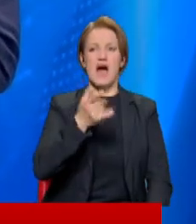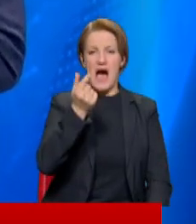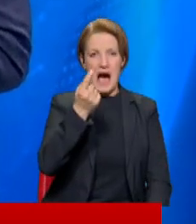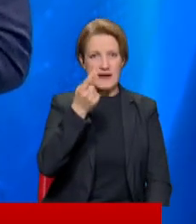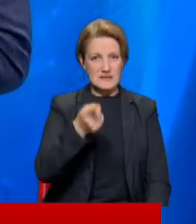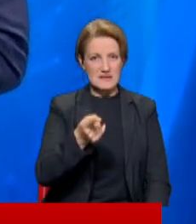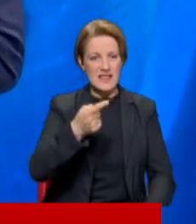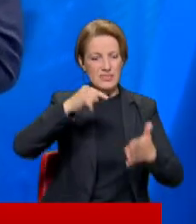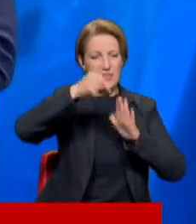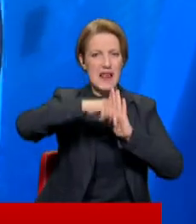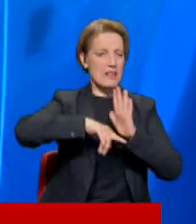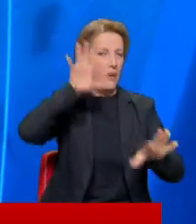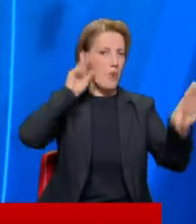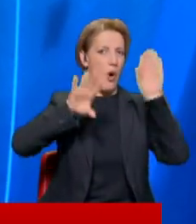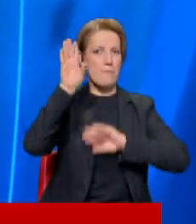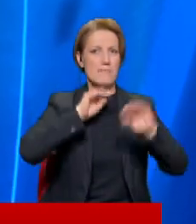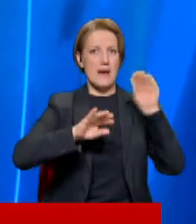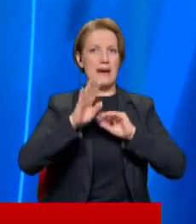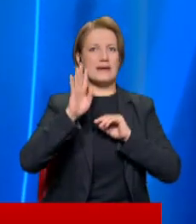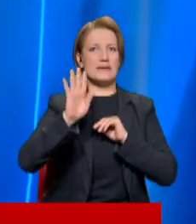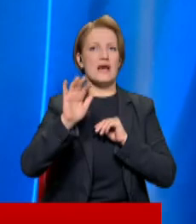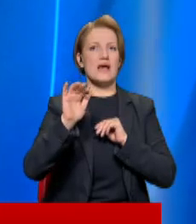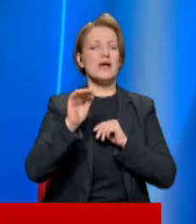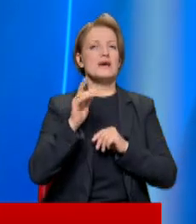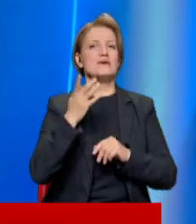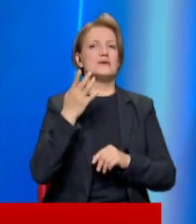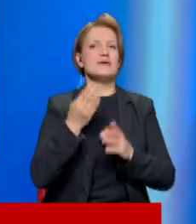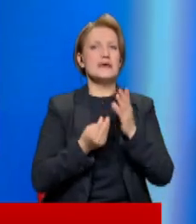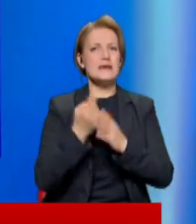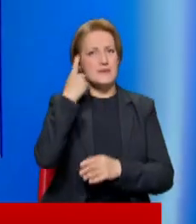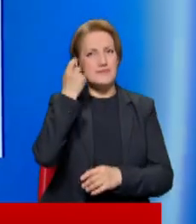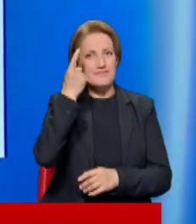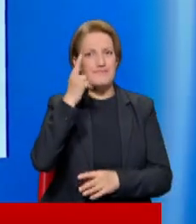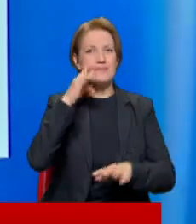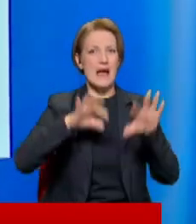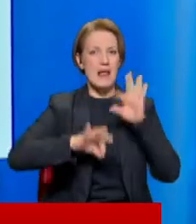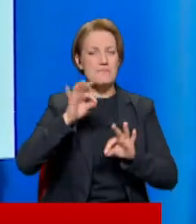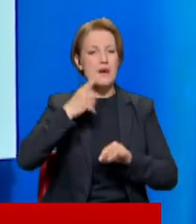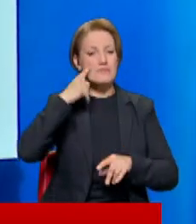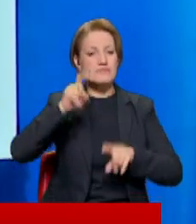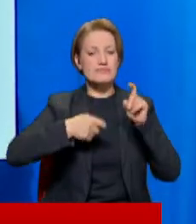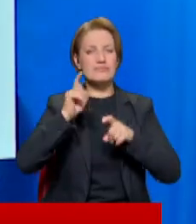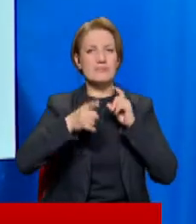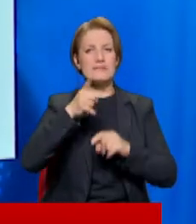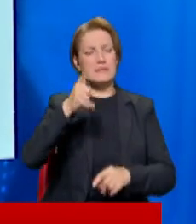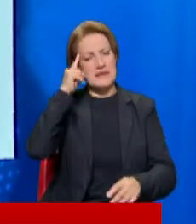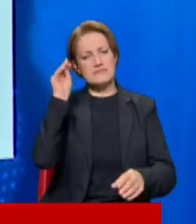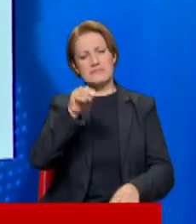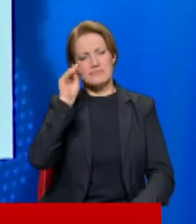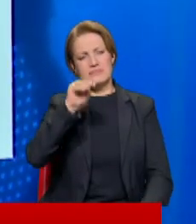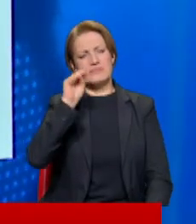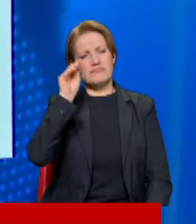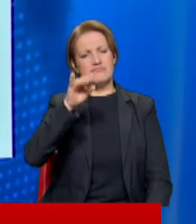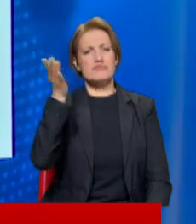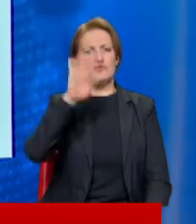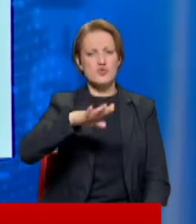içerik derinlemesine öğrenme yani yaratma değerlendirme analiz etmeyi öğretiyorlar Siz bilgiyi Tıka Tıka Tıka sonra da